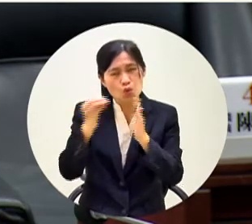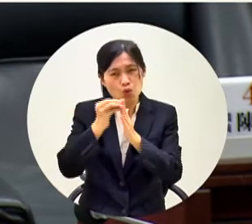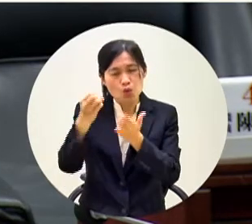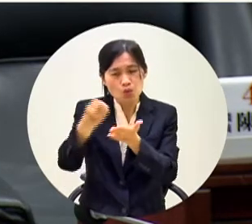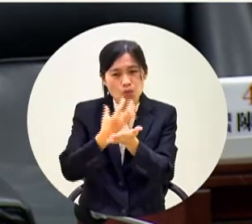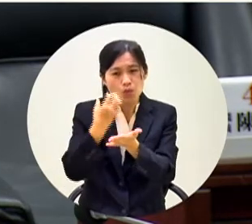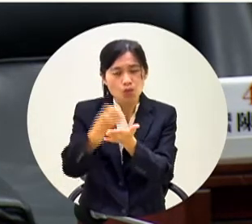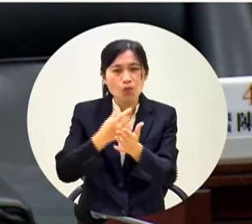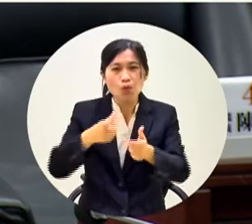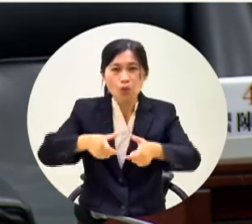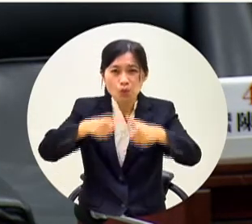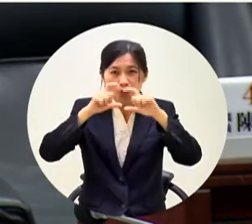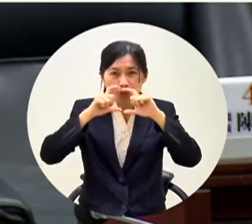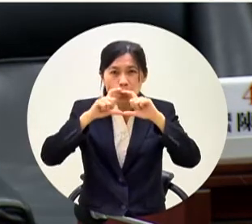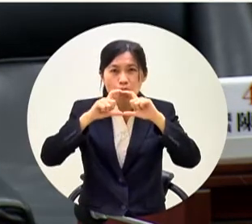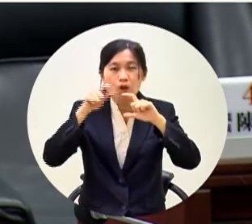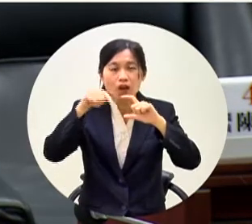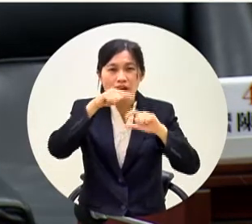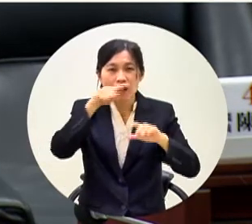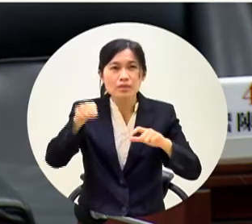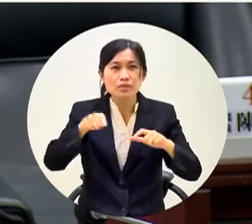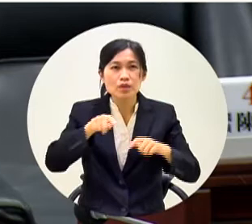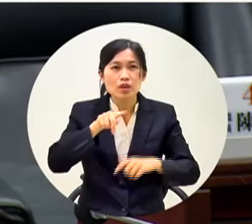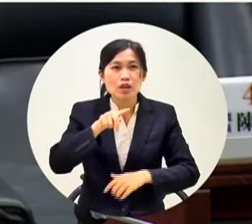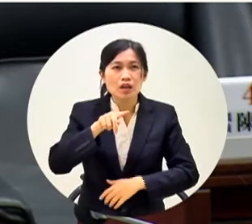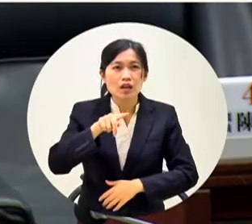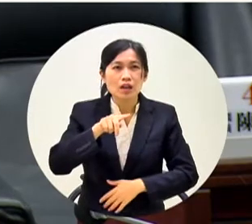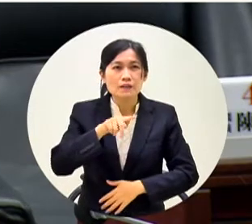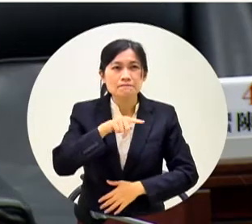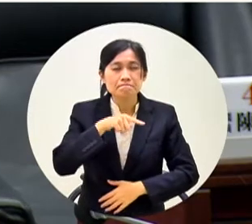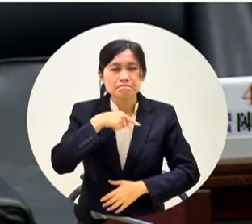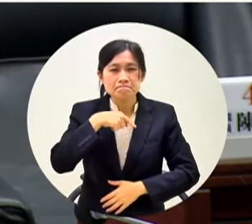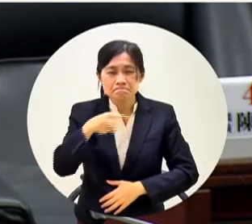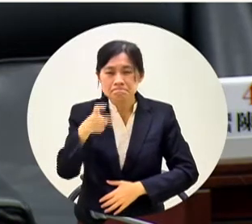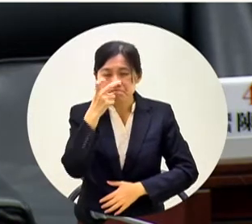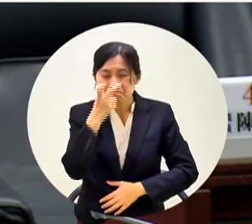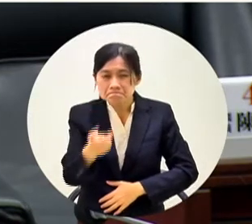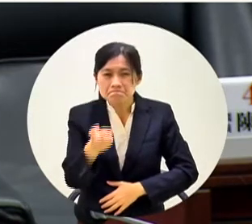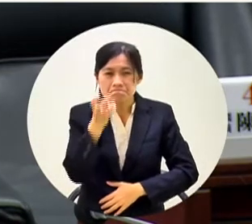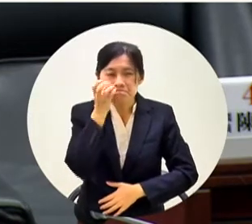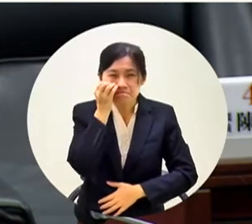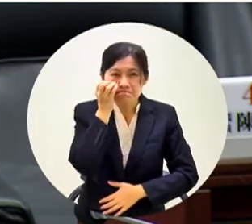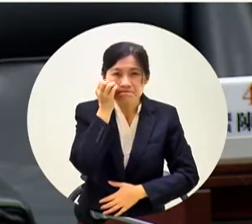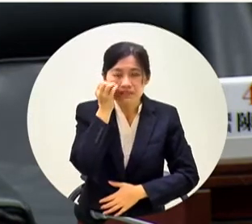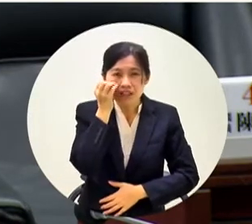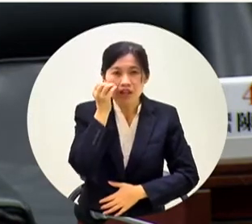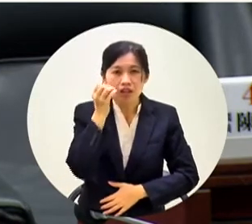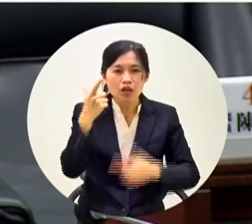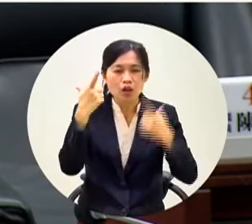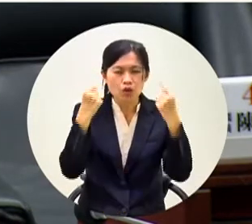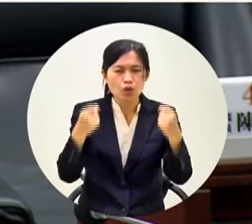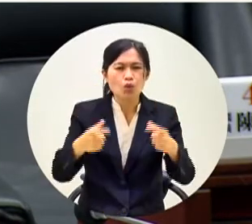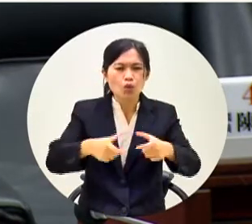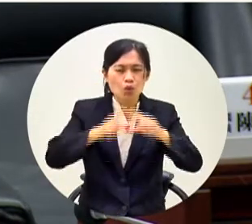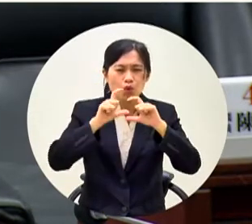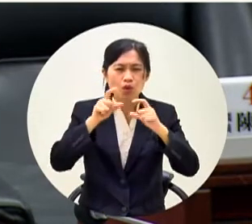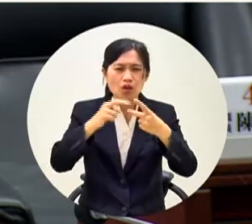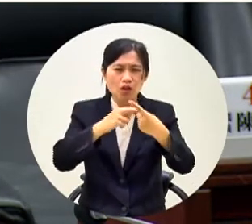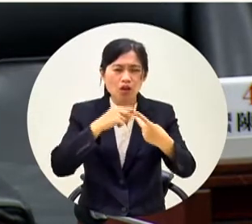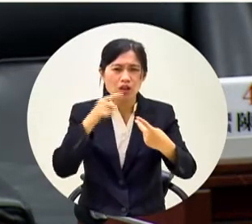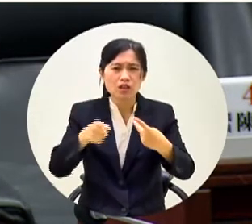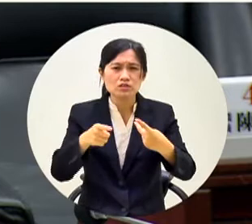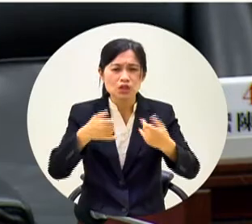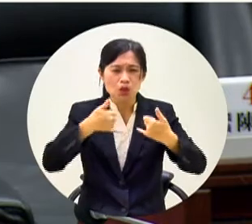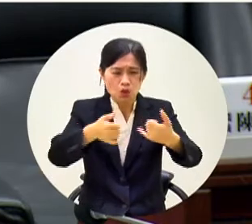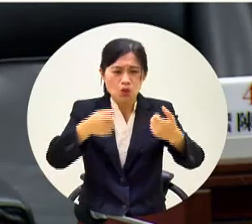讲，因有去迄个探勘啦。因迄问题回答的是讲，伊这座路立好落规座